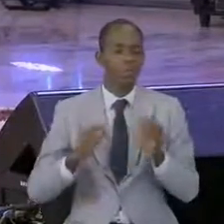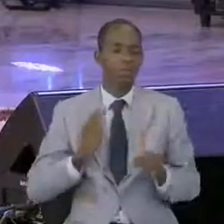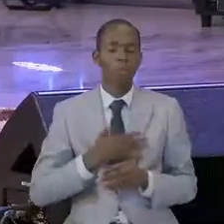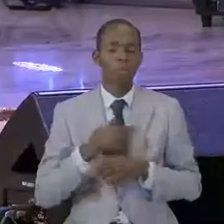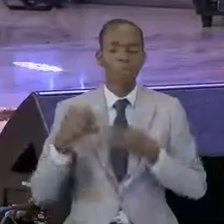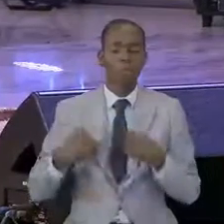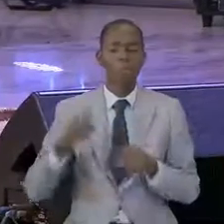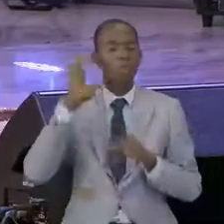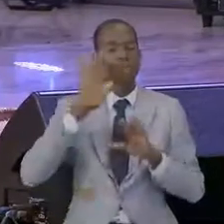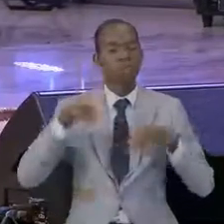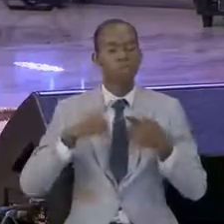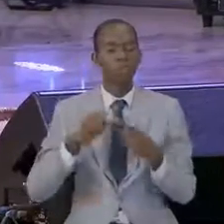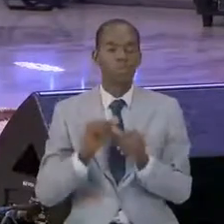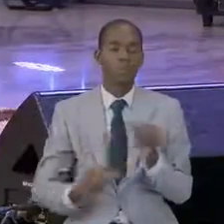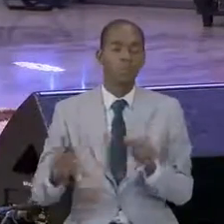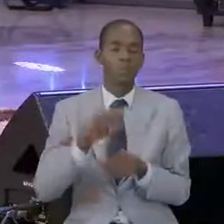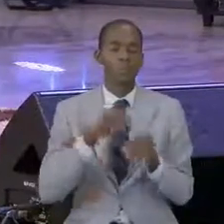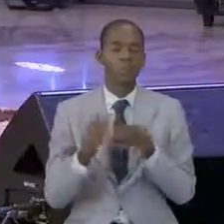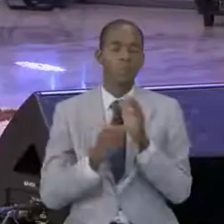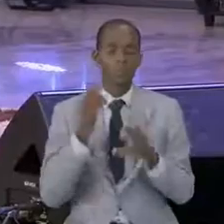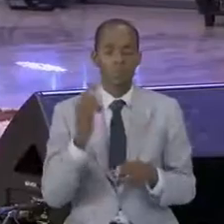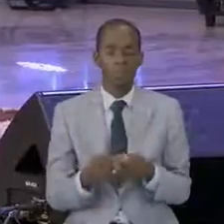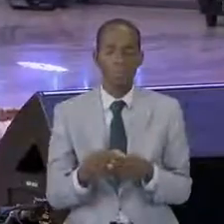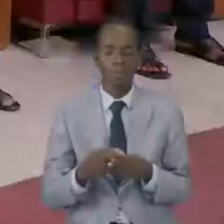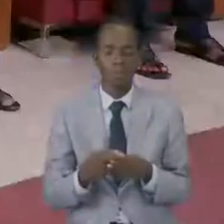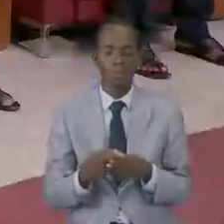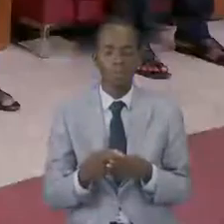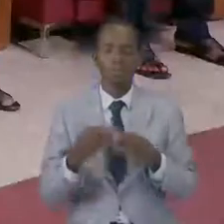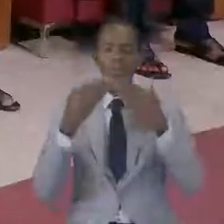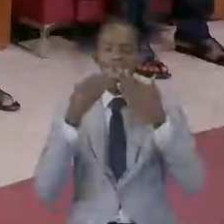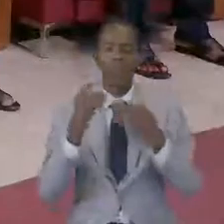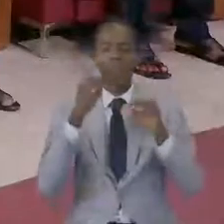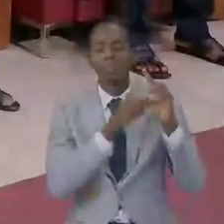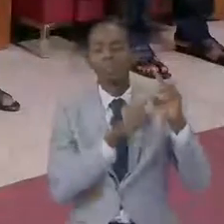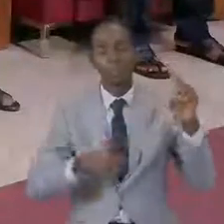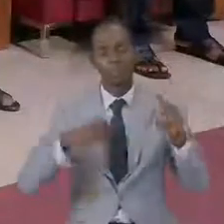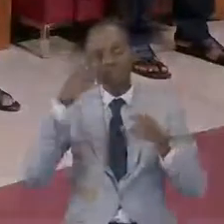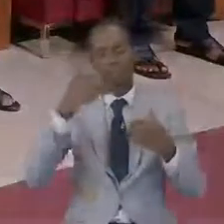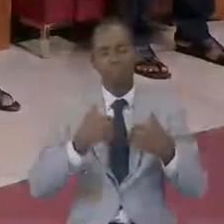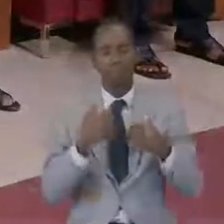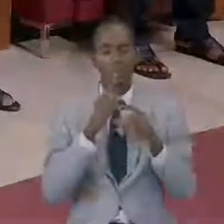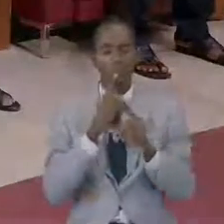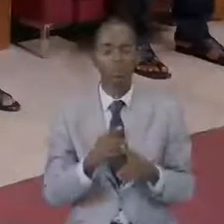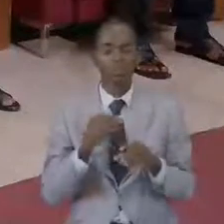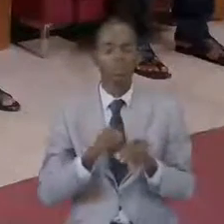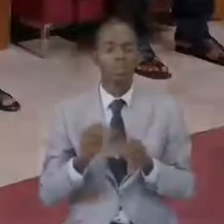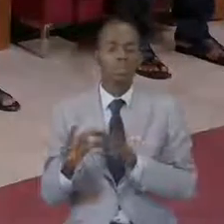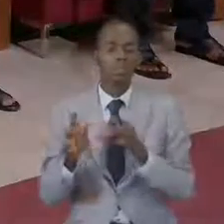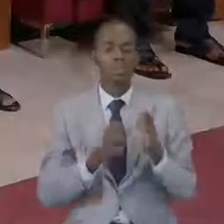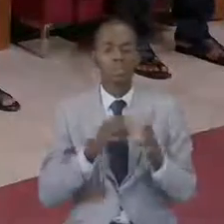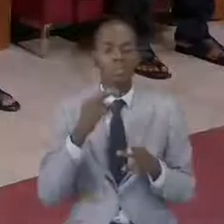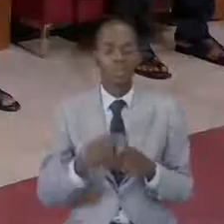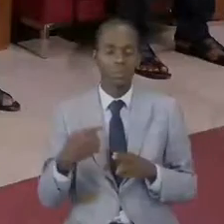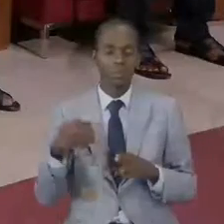notre tu donnes à chacun au nom de Jésus merci Seigneur parce que nous savons que tu nous as exaucé